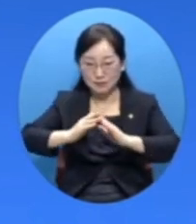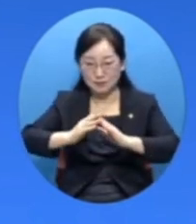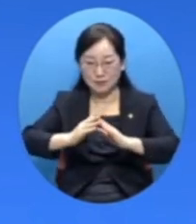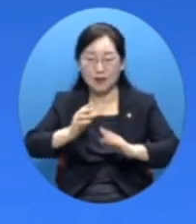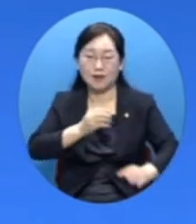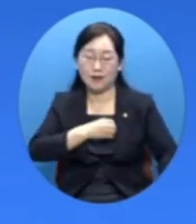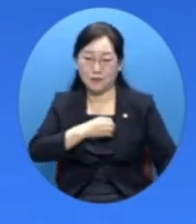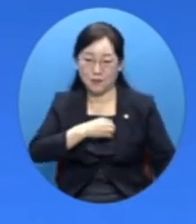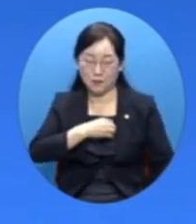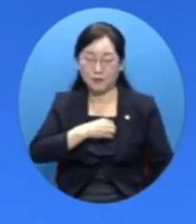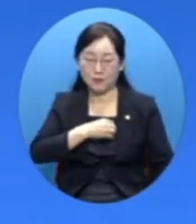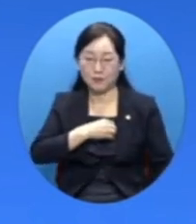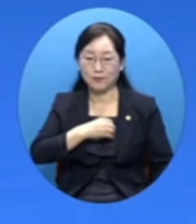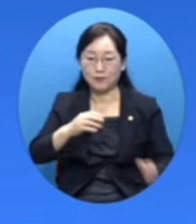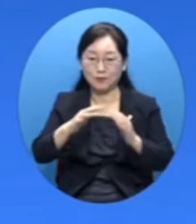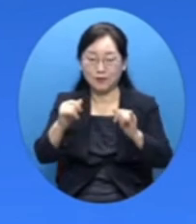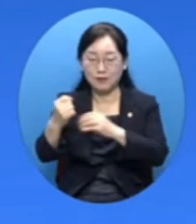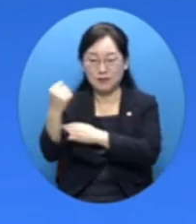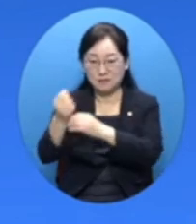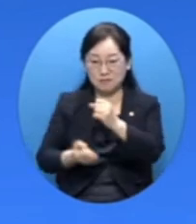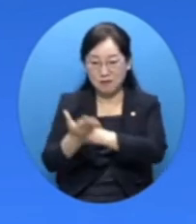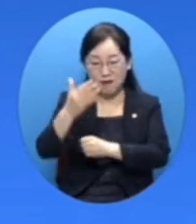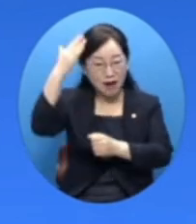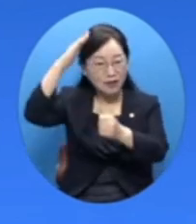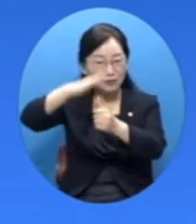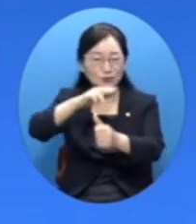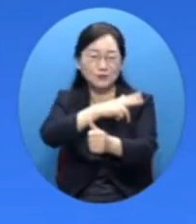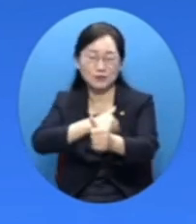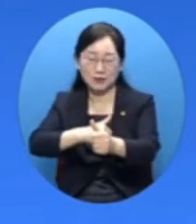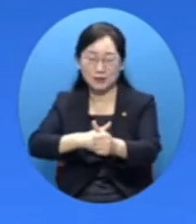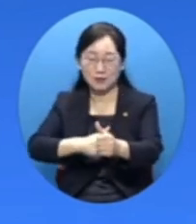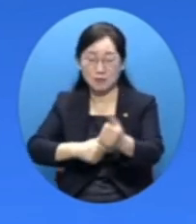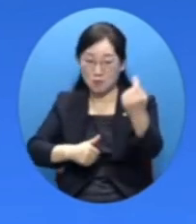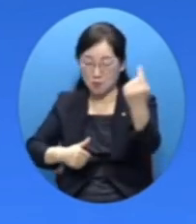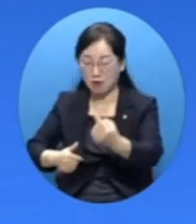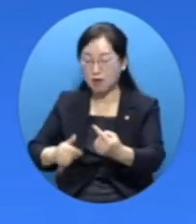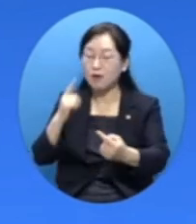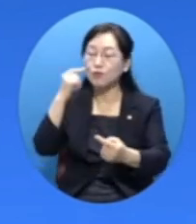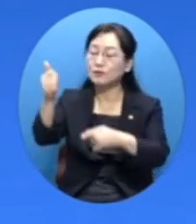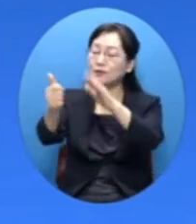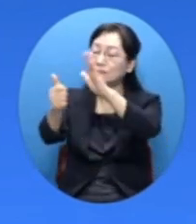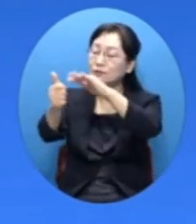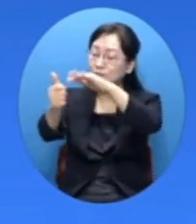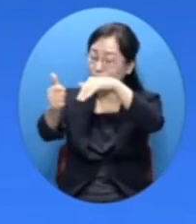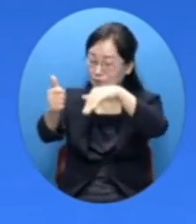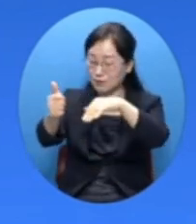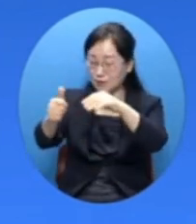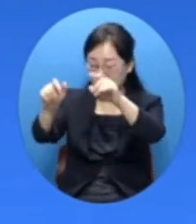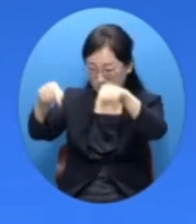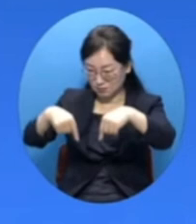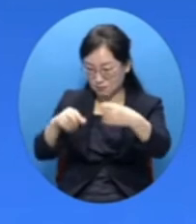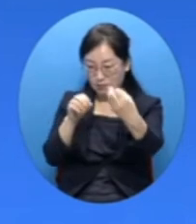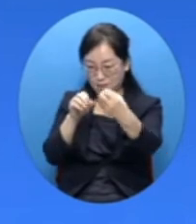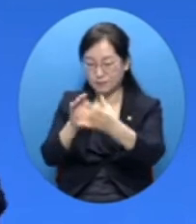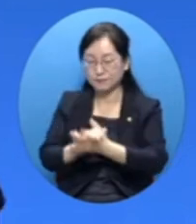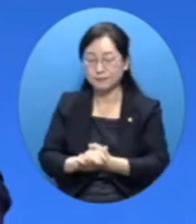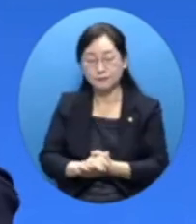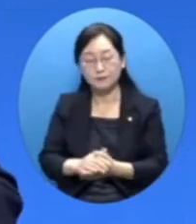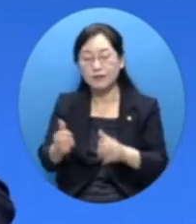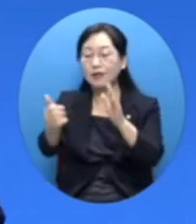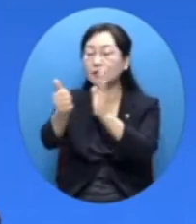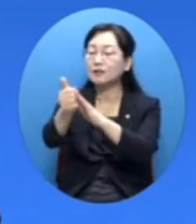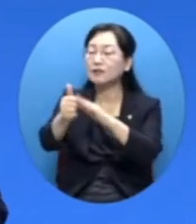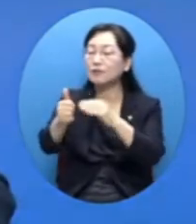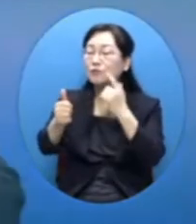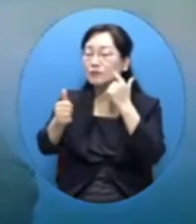가장 영향을 미치는 안 수사님 한 분이 목사님 저 좀 봅시다 그리고 저한테 말을 합니다 목사님이